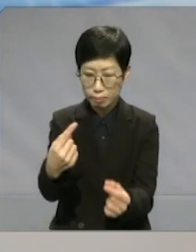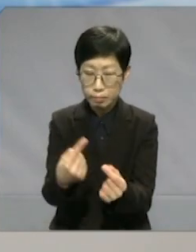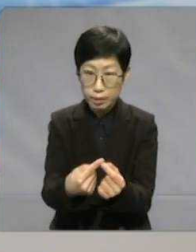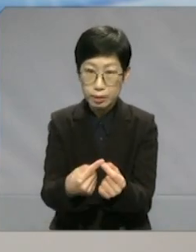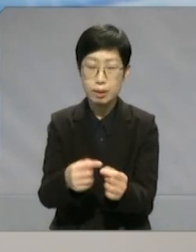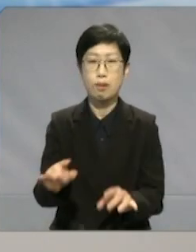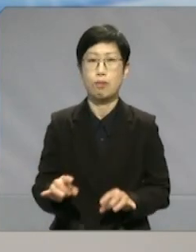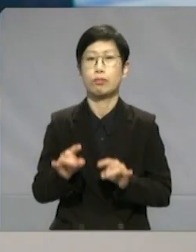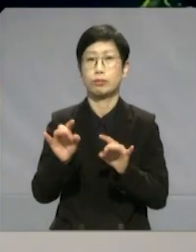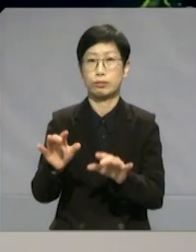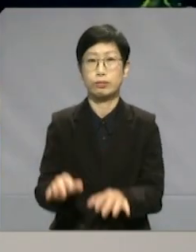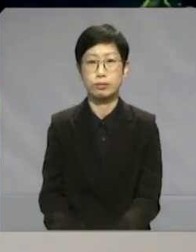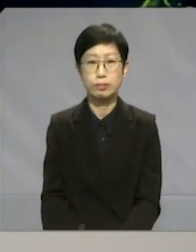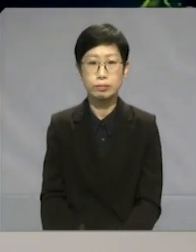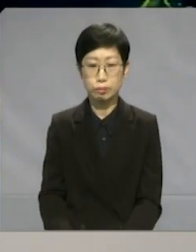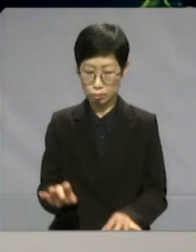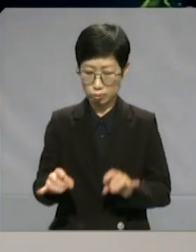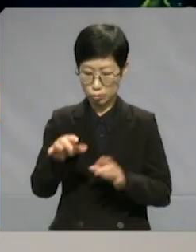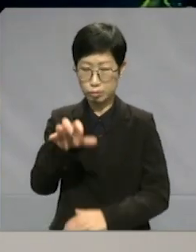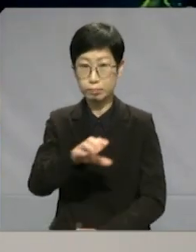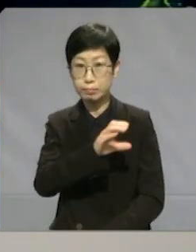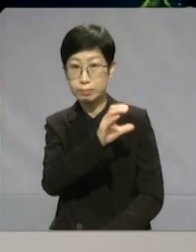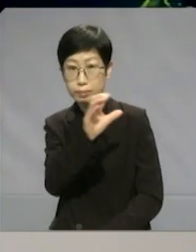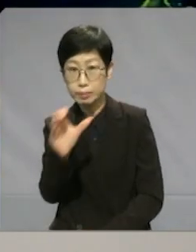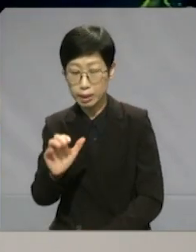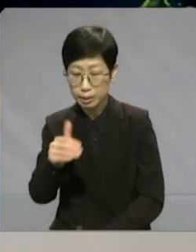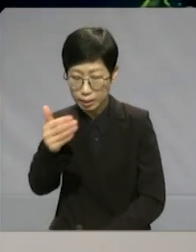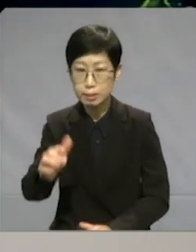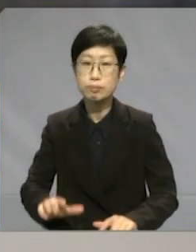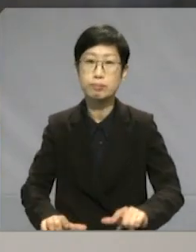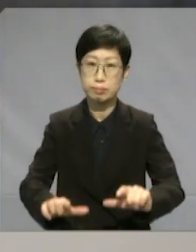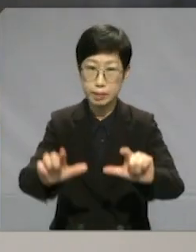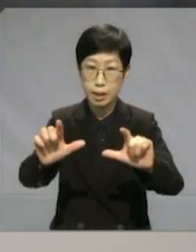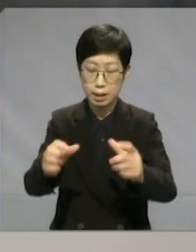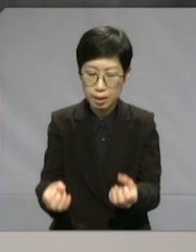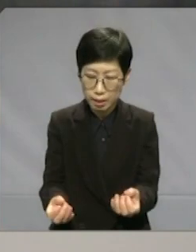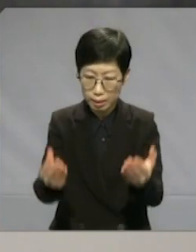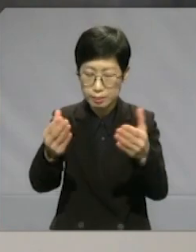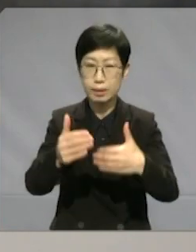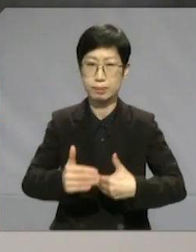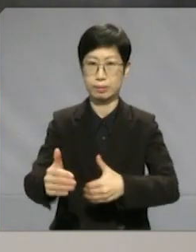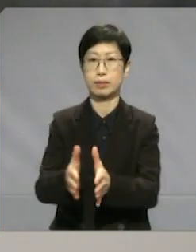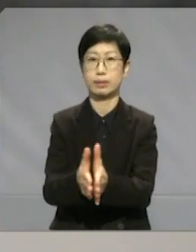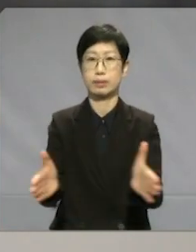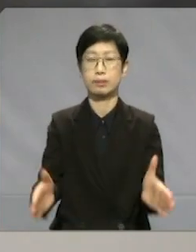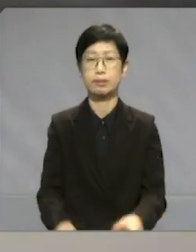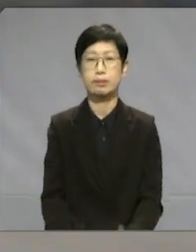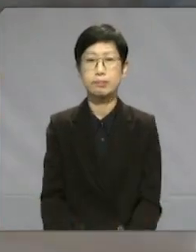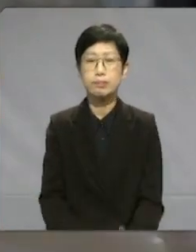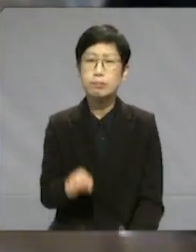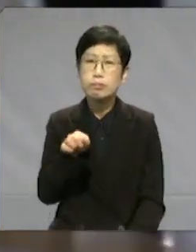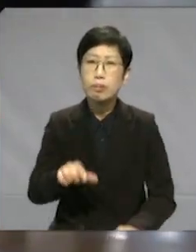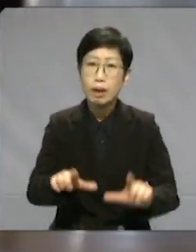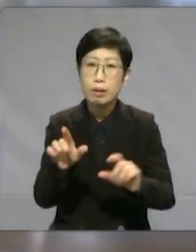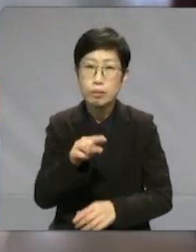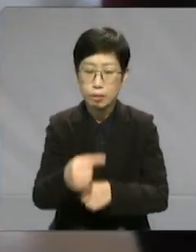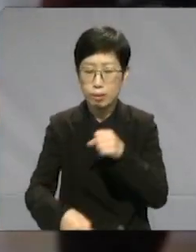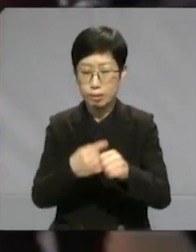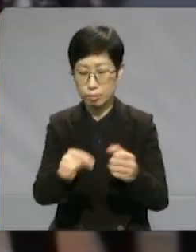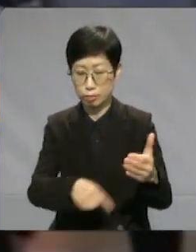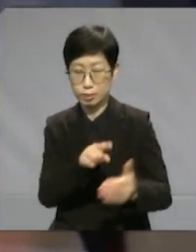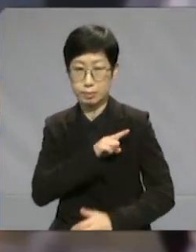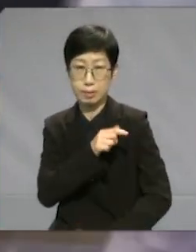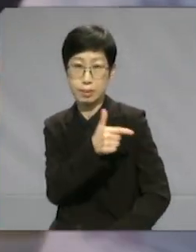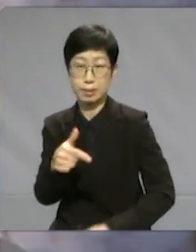먼저 호주입니다. 호주에서 크리스마스 다음 날인 박싱데이 행사가 시작됐습니다. 박싱데이는 1년 중 가장